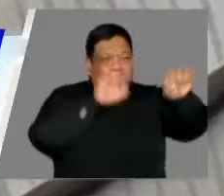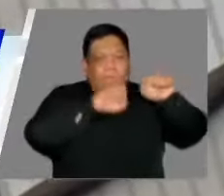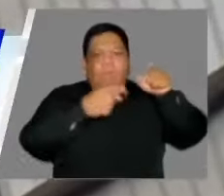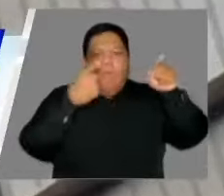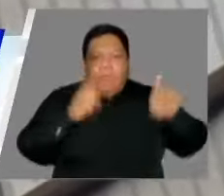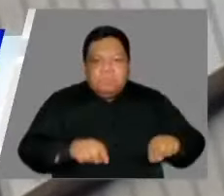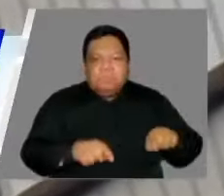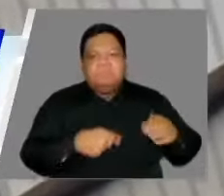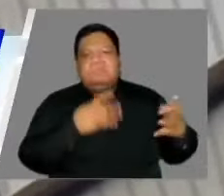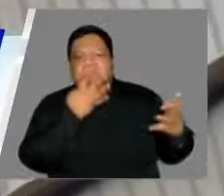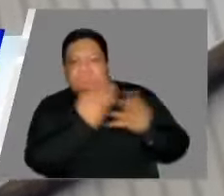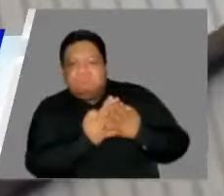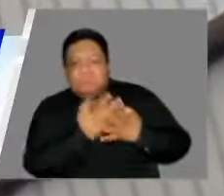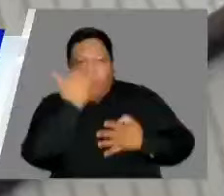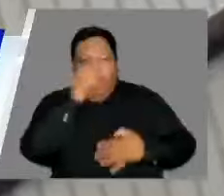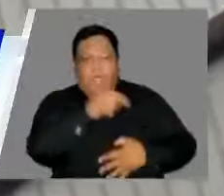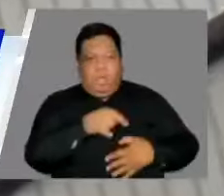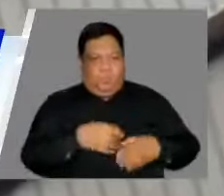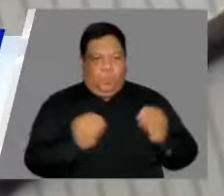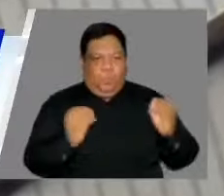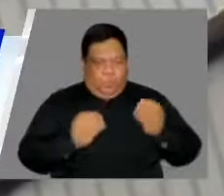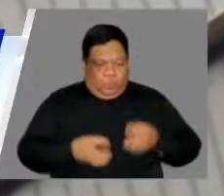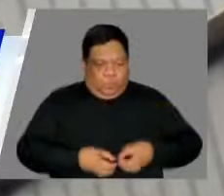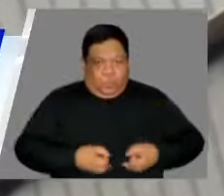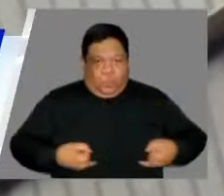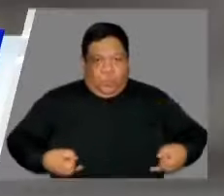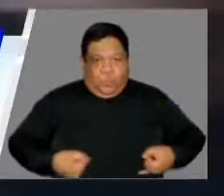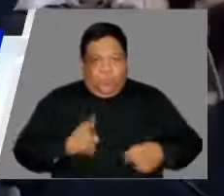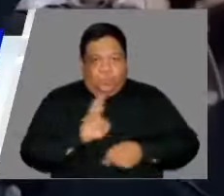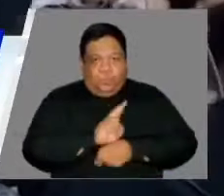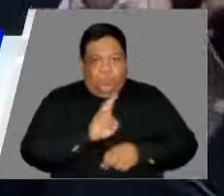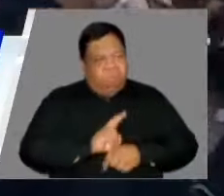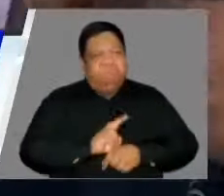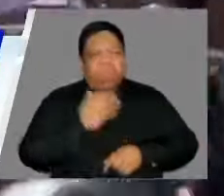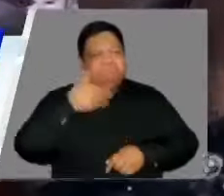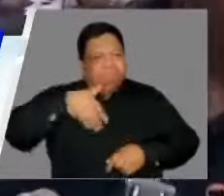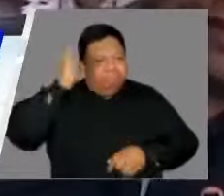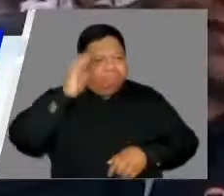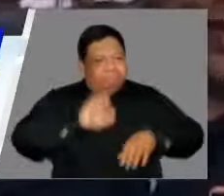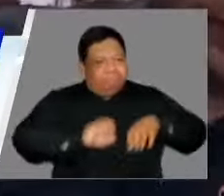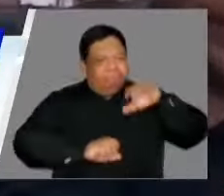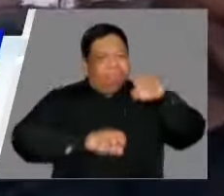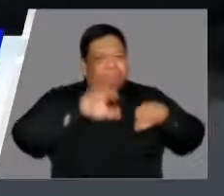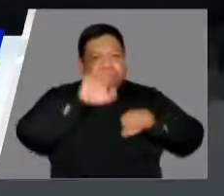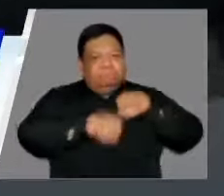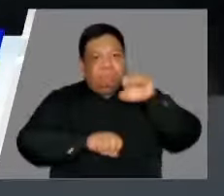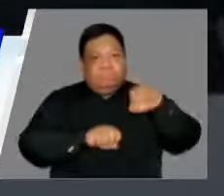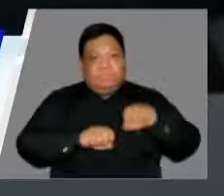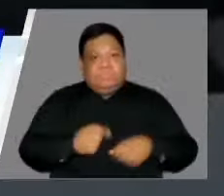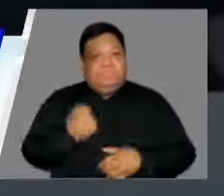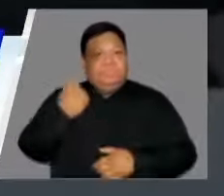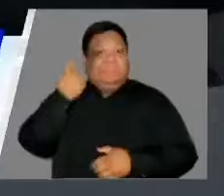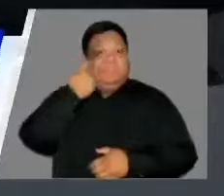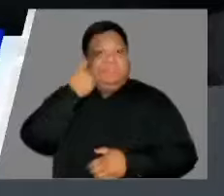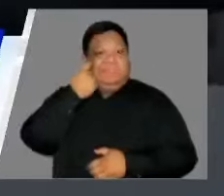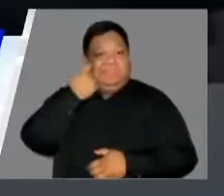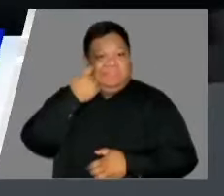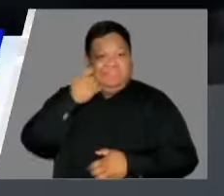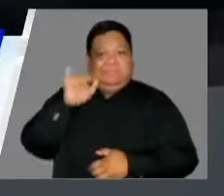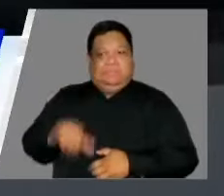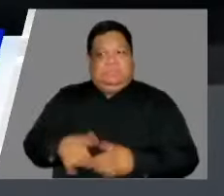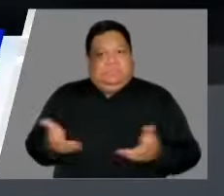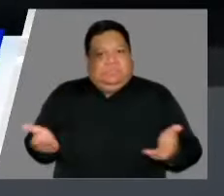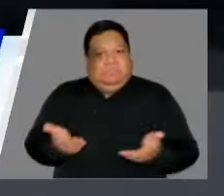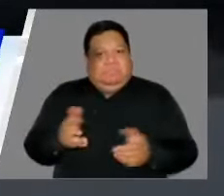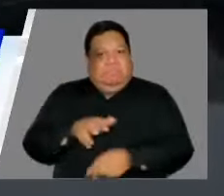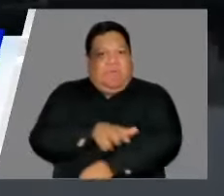climbs, tuloy ang pag-akyat ng French Spider-Man sa edad na 61. At kanina, ang kanyang inakyat, narito lang sa Makati.